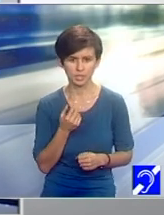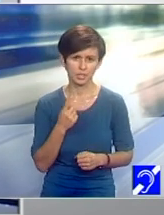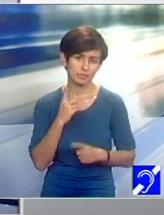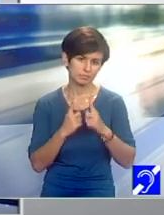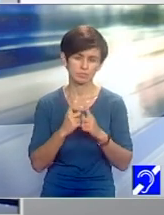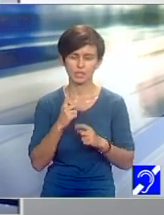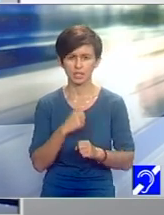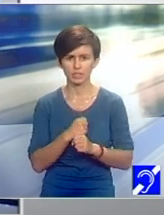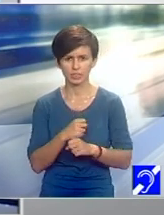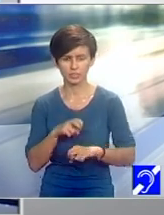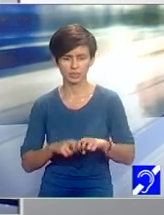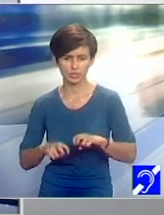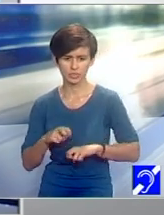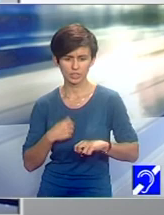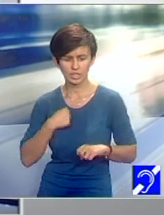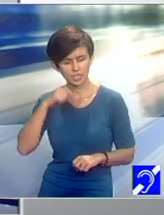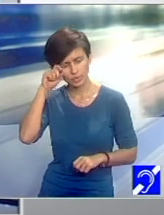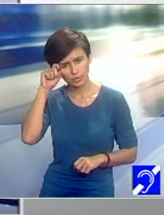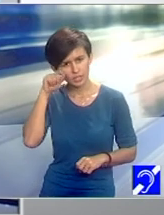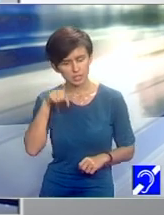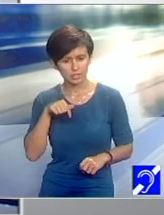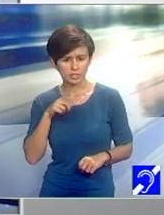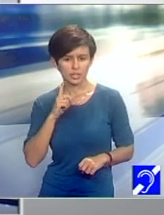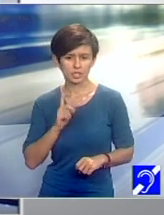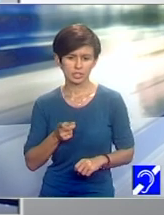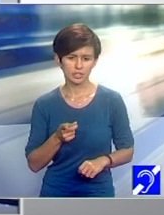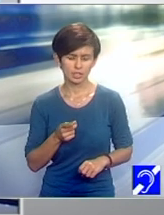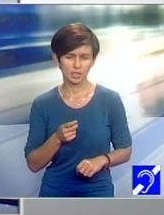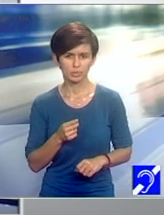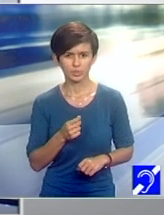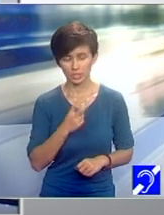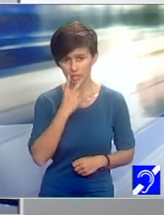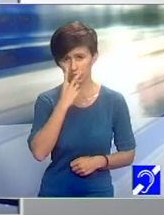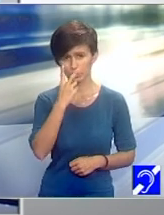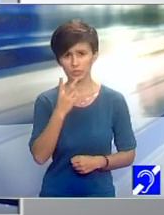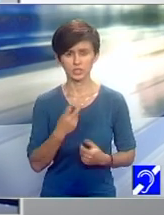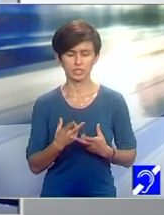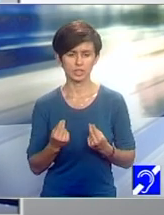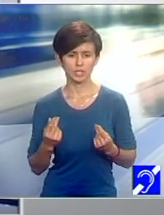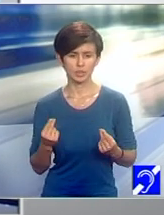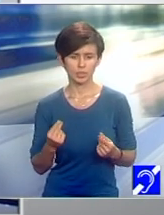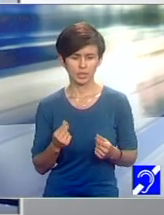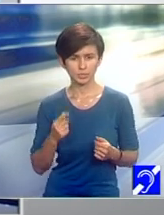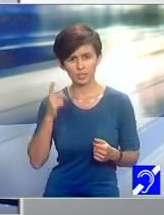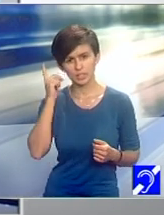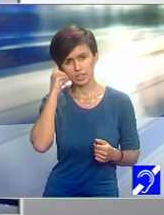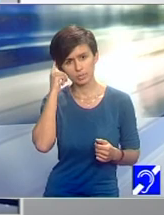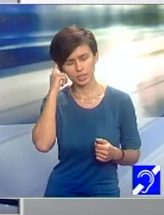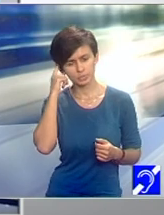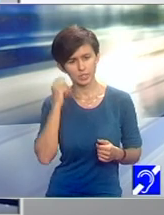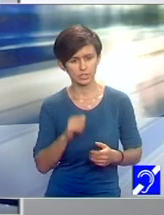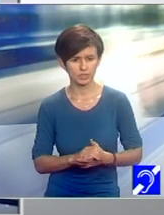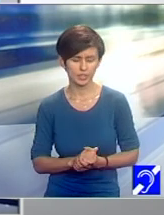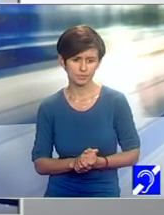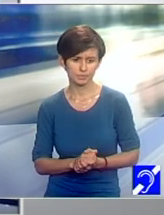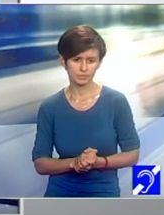cercetare, cred că asta ar trebui privit din multe perspective, din perspectiva familiilor, de pildă,